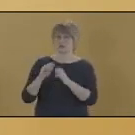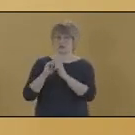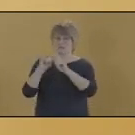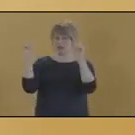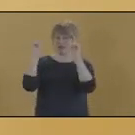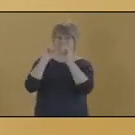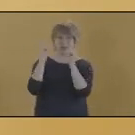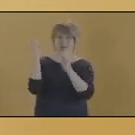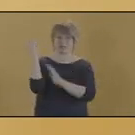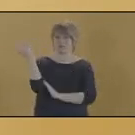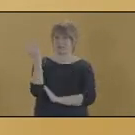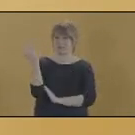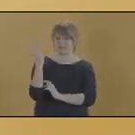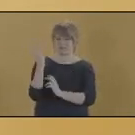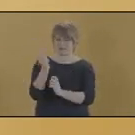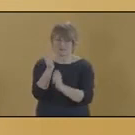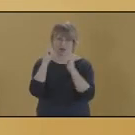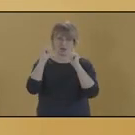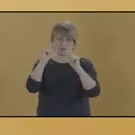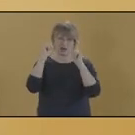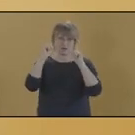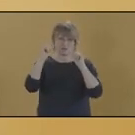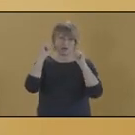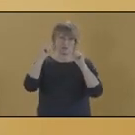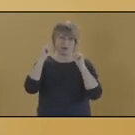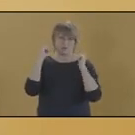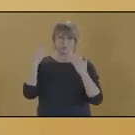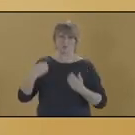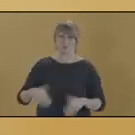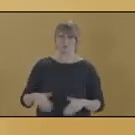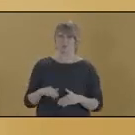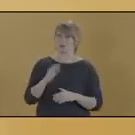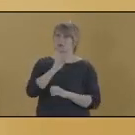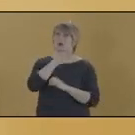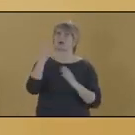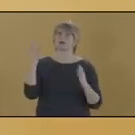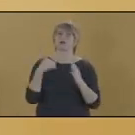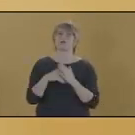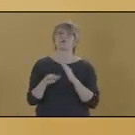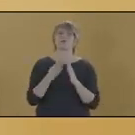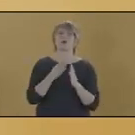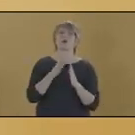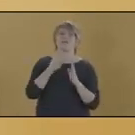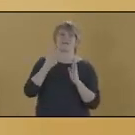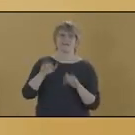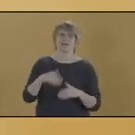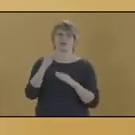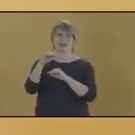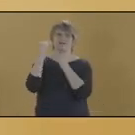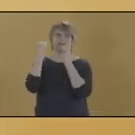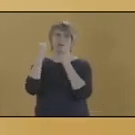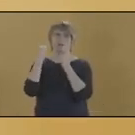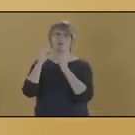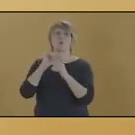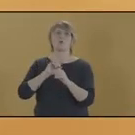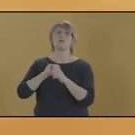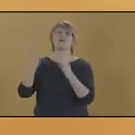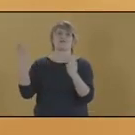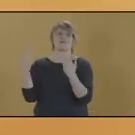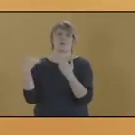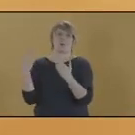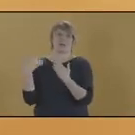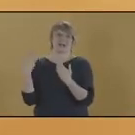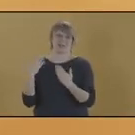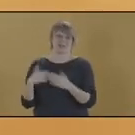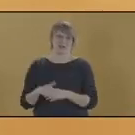Bilder und Berichte aus dem Kriegsgebiet, auf der anderen Seite aber auch ganz klar für Desinformation und Propaganda. Und aufgrund